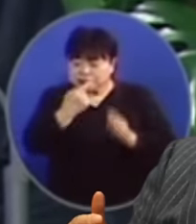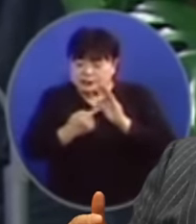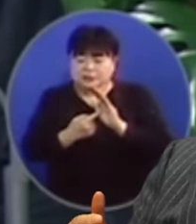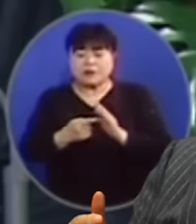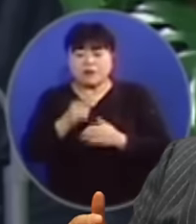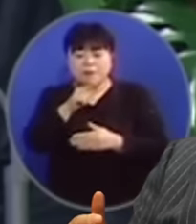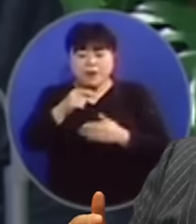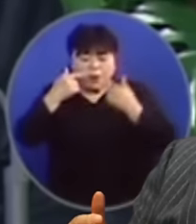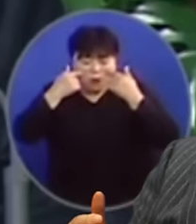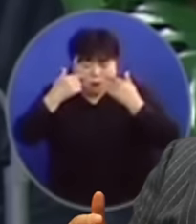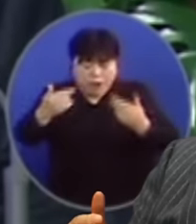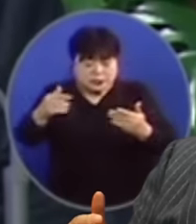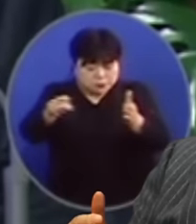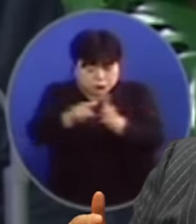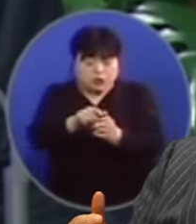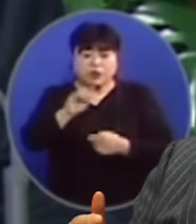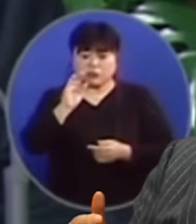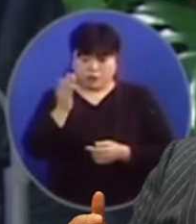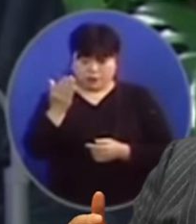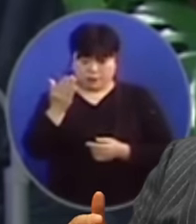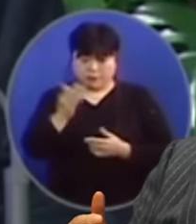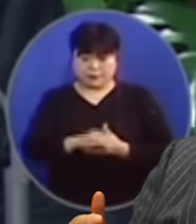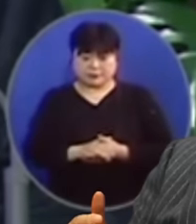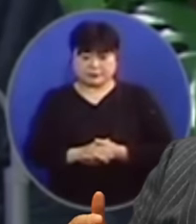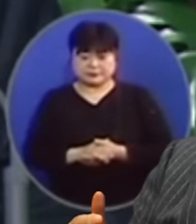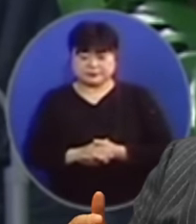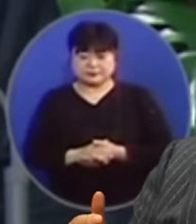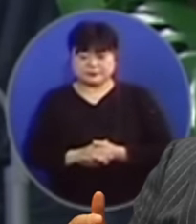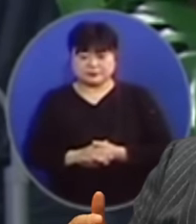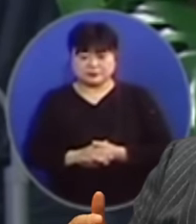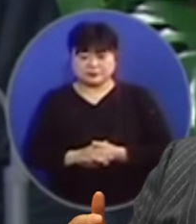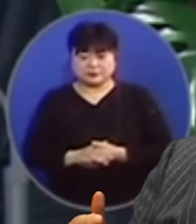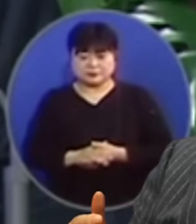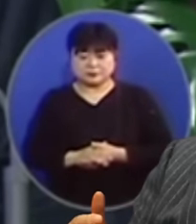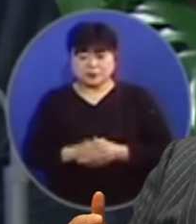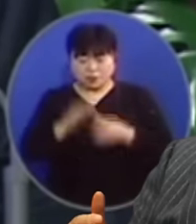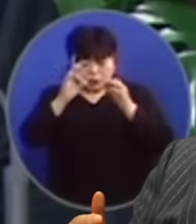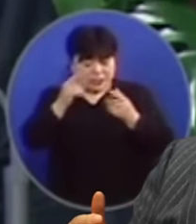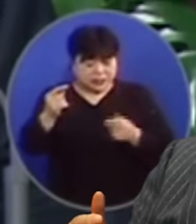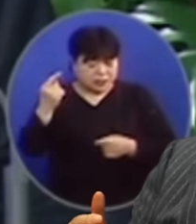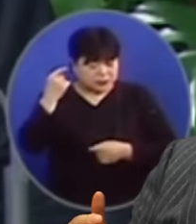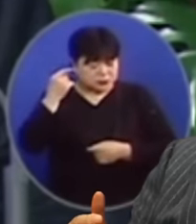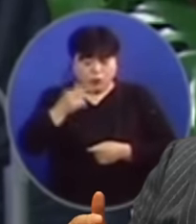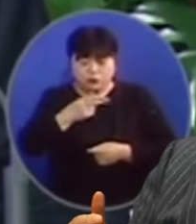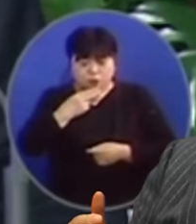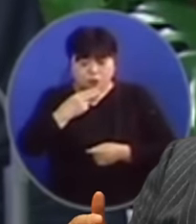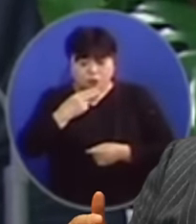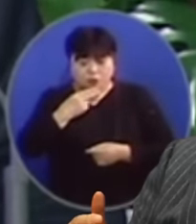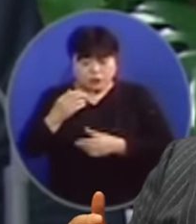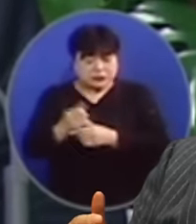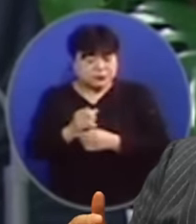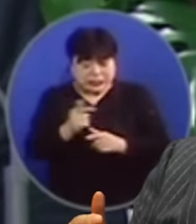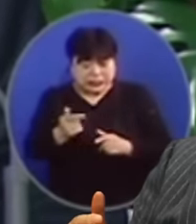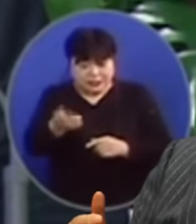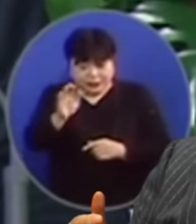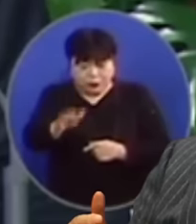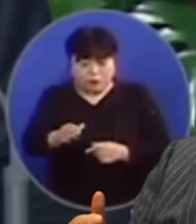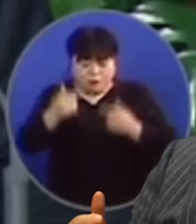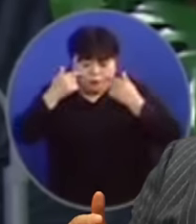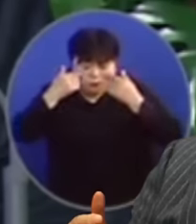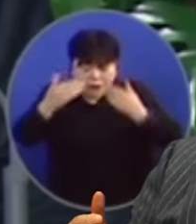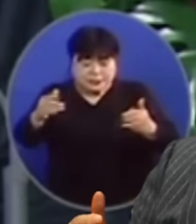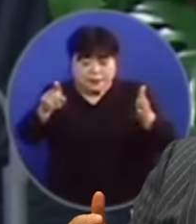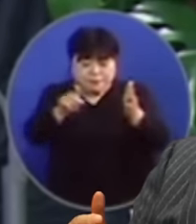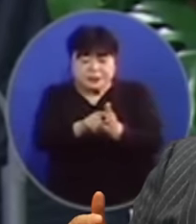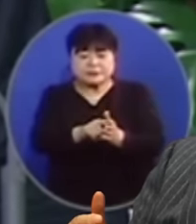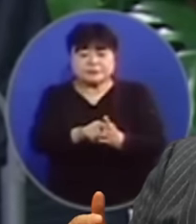마음속에 확정되었을 때, 눈에는 안 보이고 귀에 안 들리고 손에 안 잡혀도 살아났다는 확실한